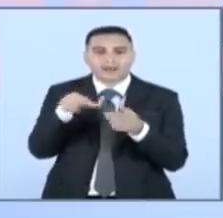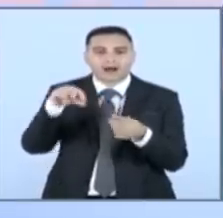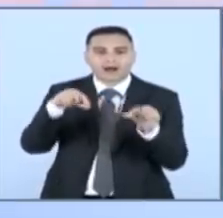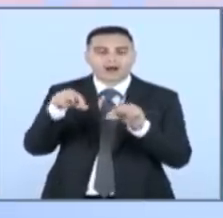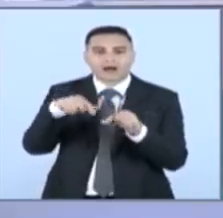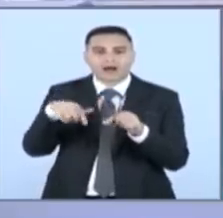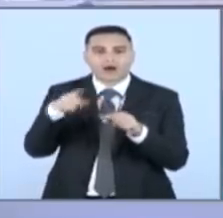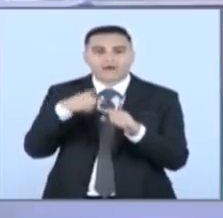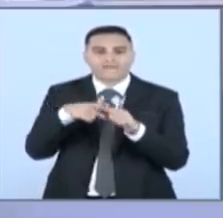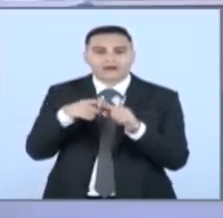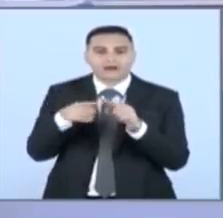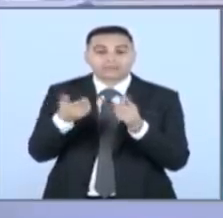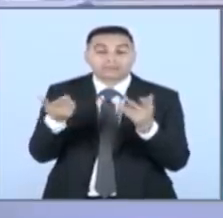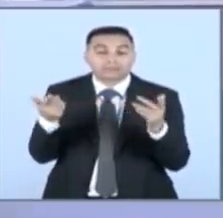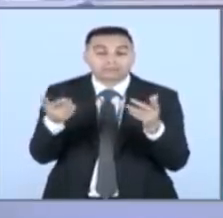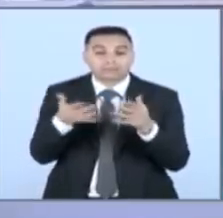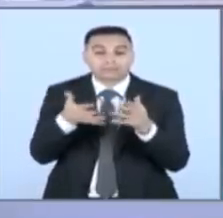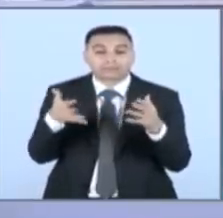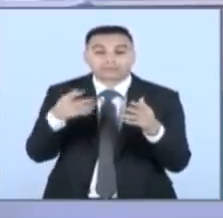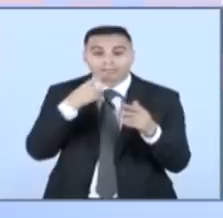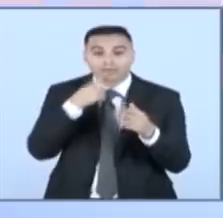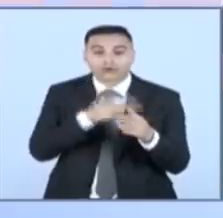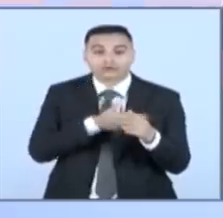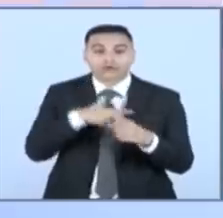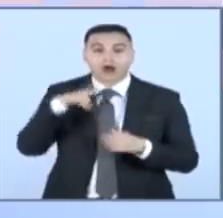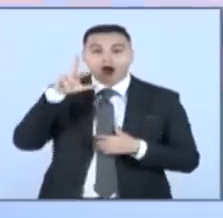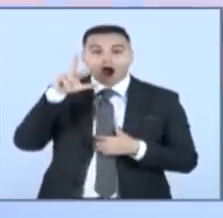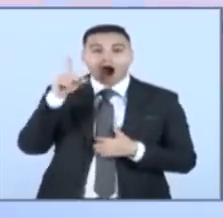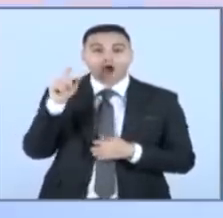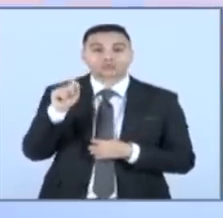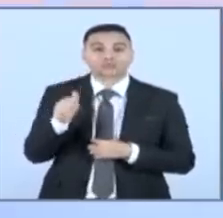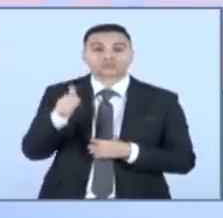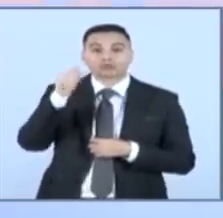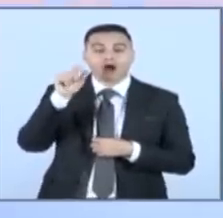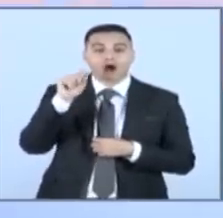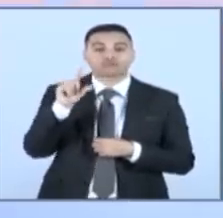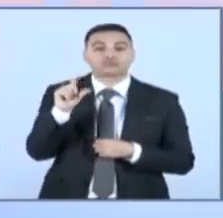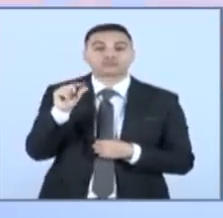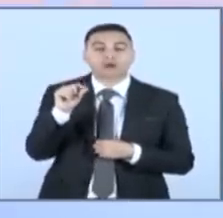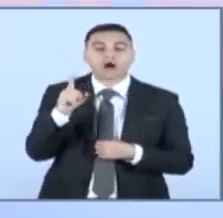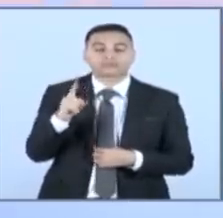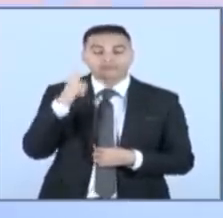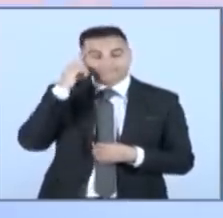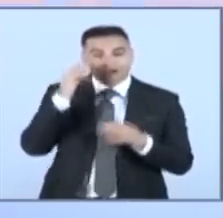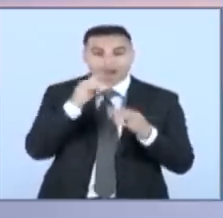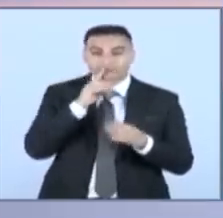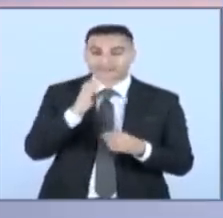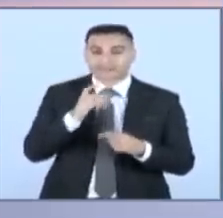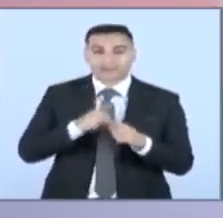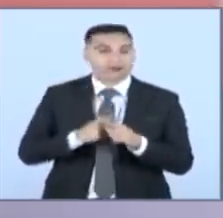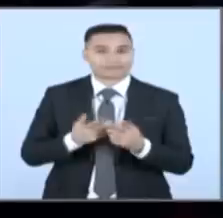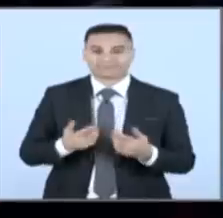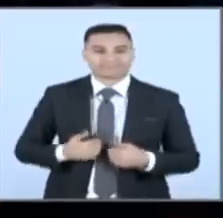والمحار. محمود اجابتك؟ الرصاص. الرصاص، فكرت ولكن اجابه